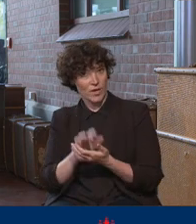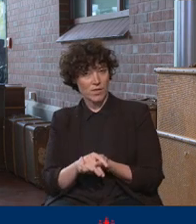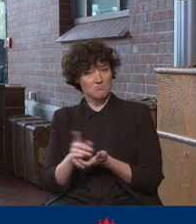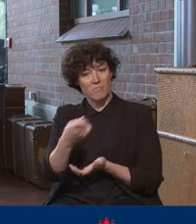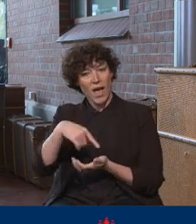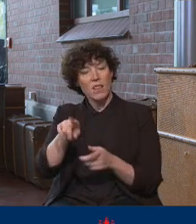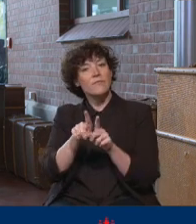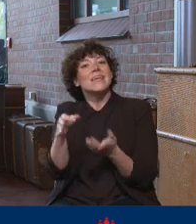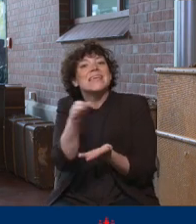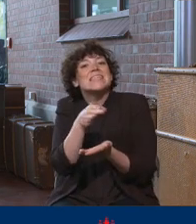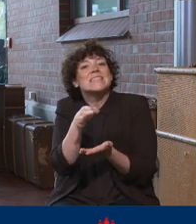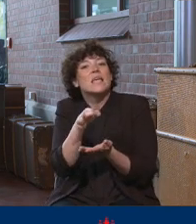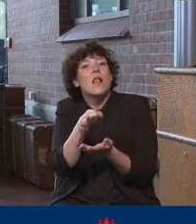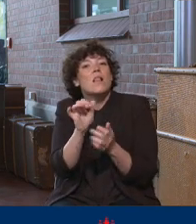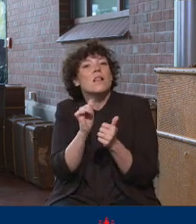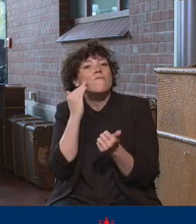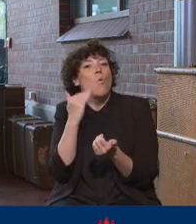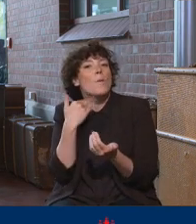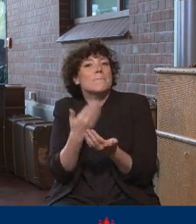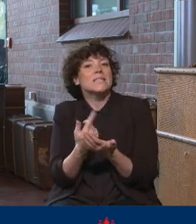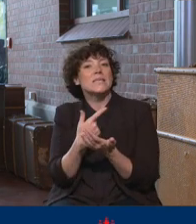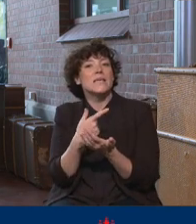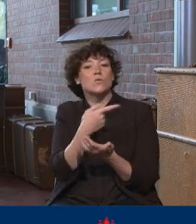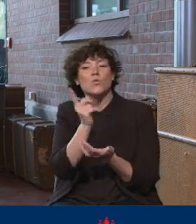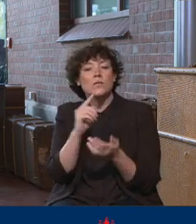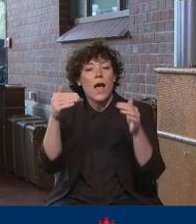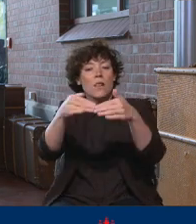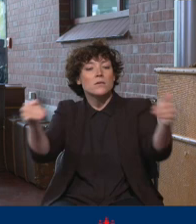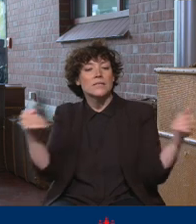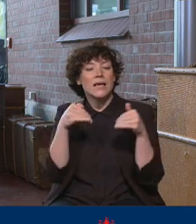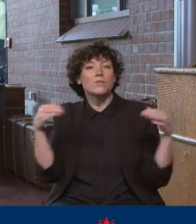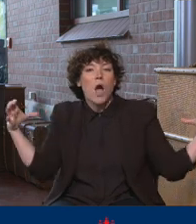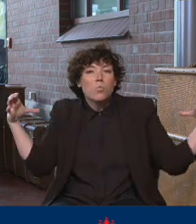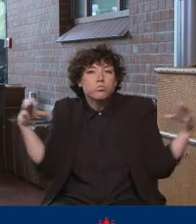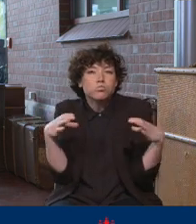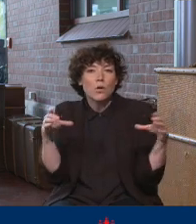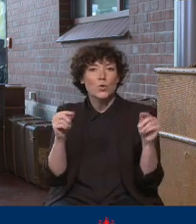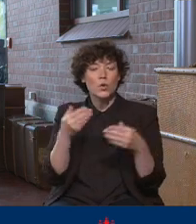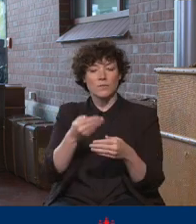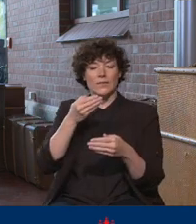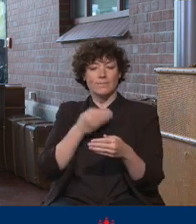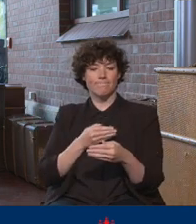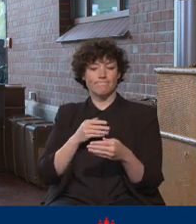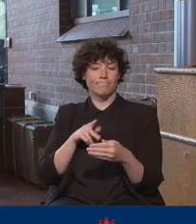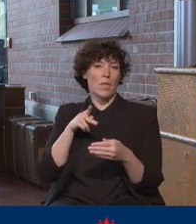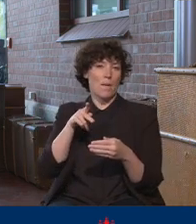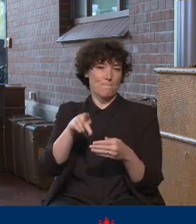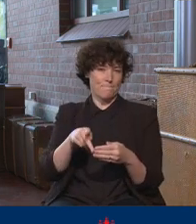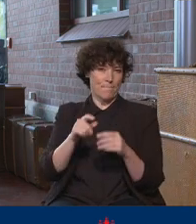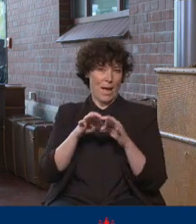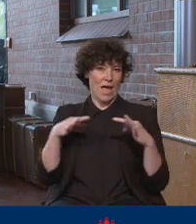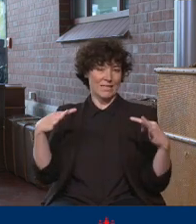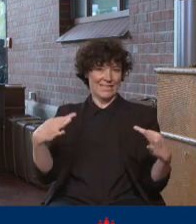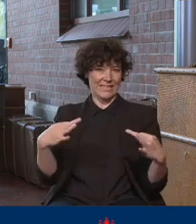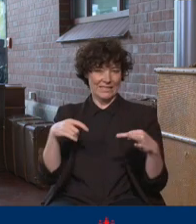allen seiten eingekesselt ist bisher da ist zum einen die bahnlinie und die dahinterliegende straßenverbindung im westen